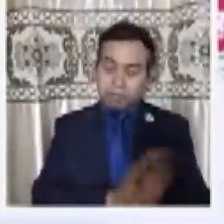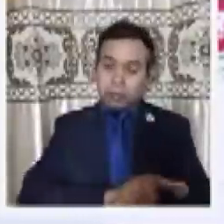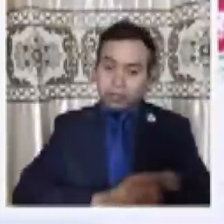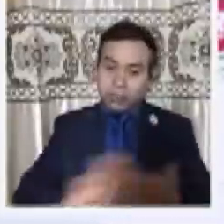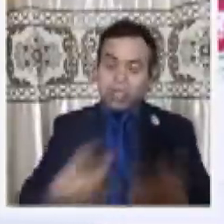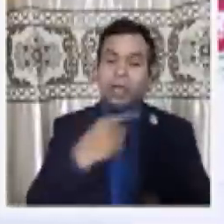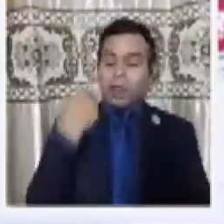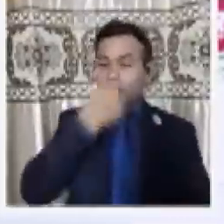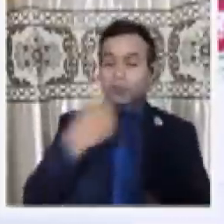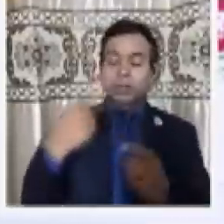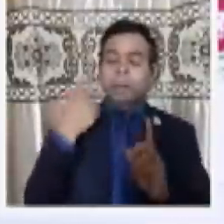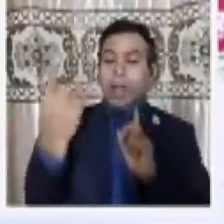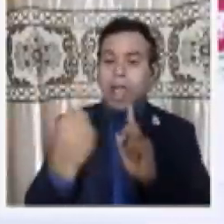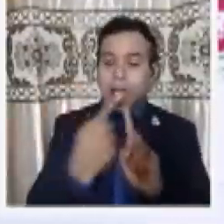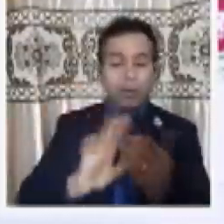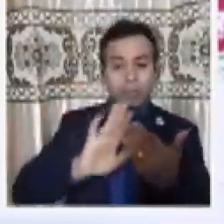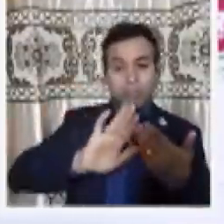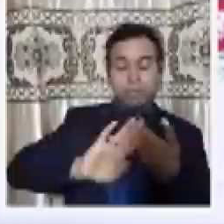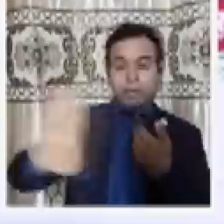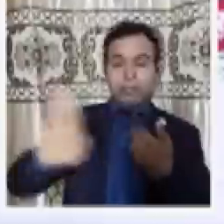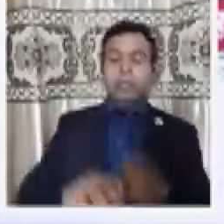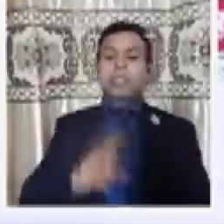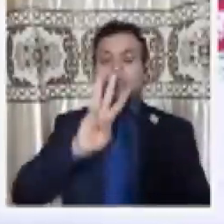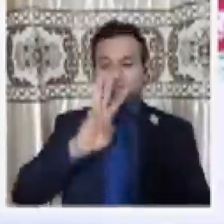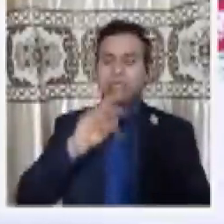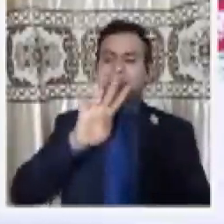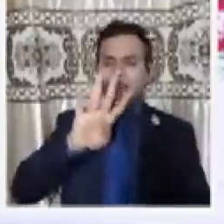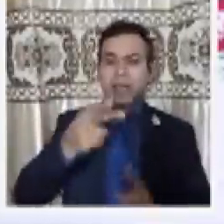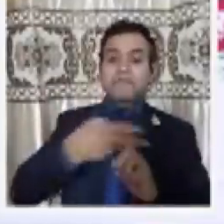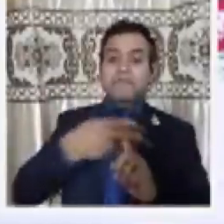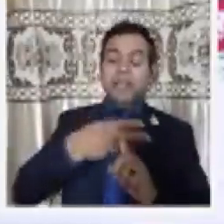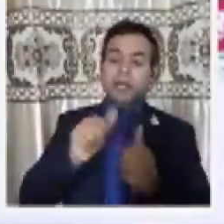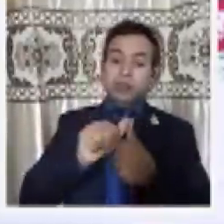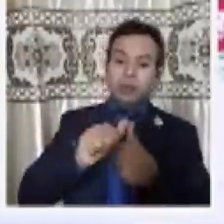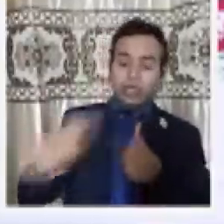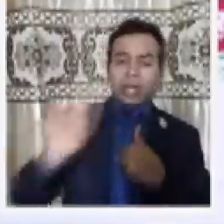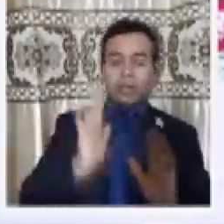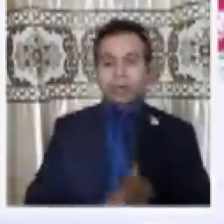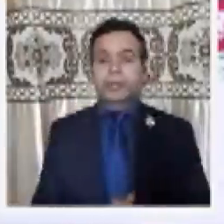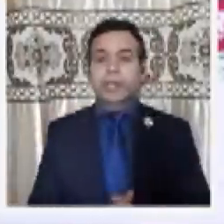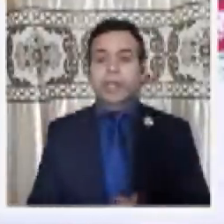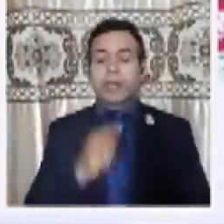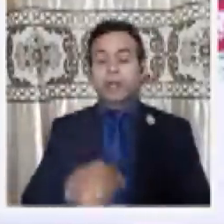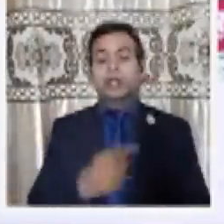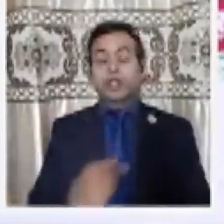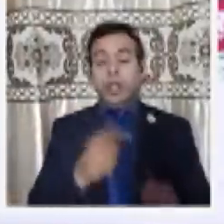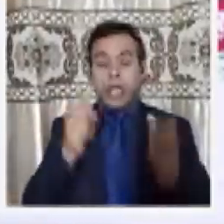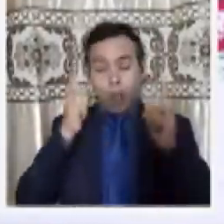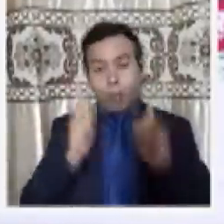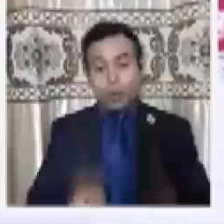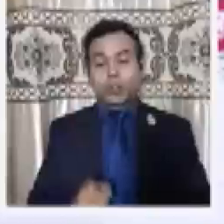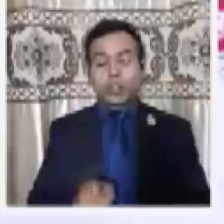বারবার 20 সেকেন্ড ধরে হাত ধুন, জনসমাবেশ এড়িয়ে চলুন এবং সামাজিক দূরত্ব বজায় রাখুন। প্রত্যেকটি সুরক্ষার